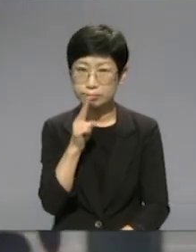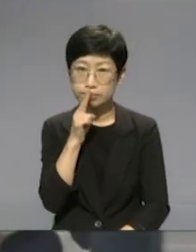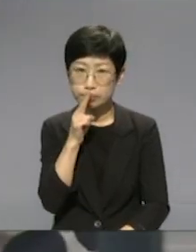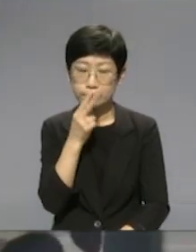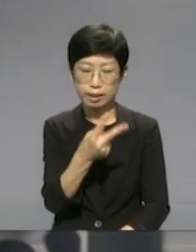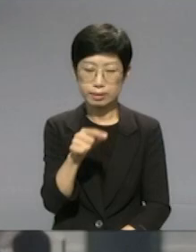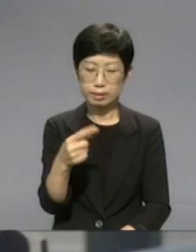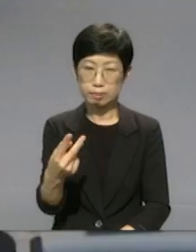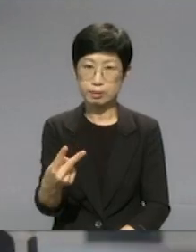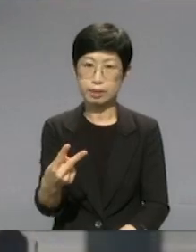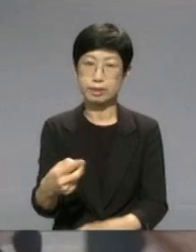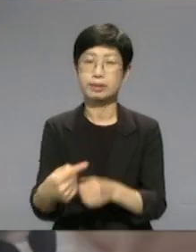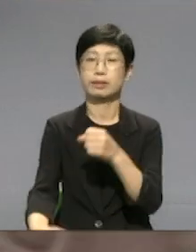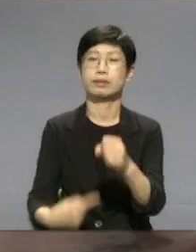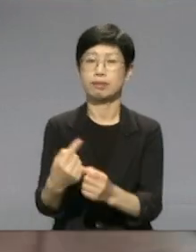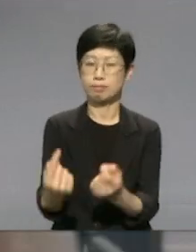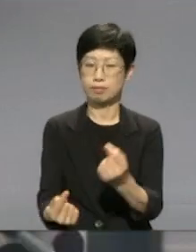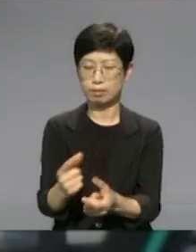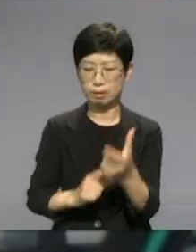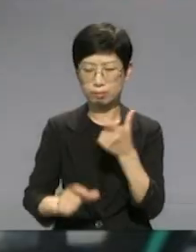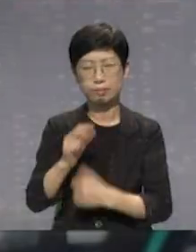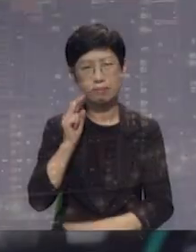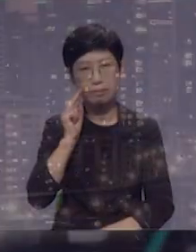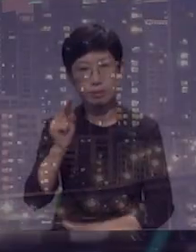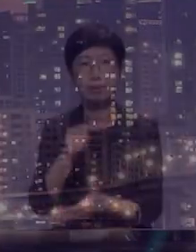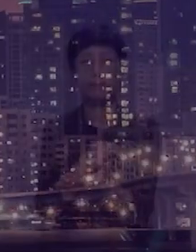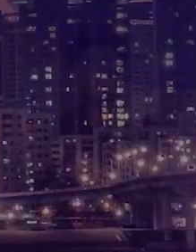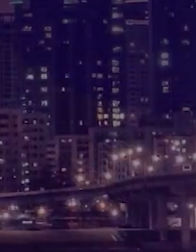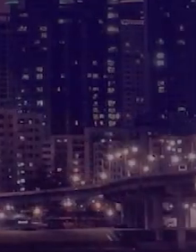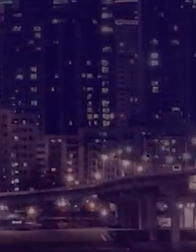2.2년보다 더 심각한 것으로 나타났습니다